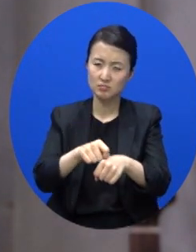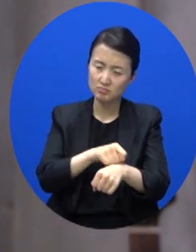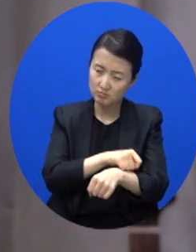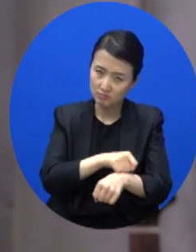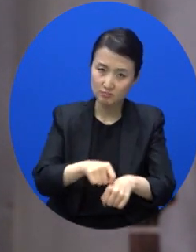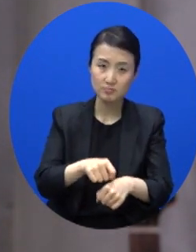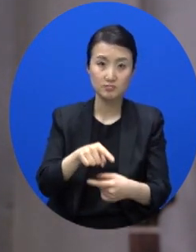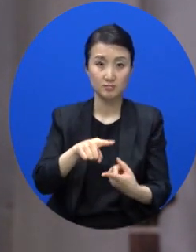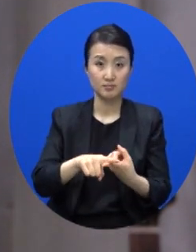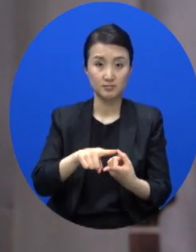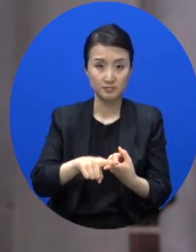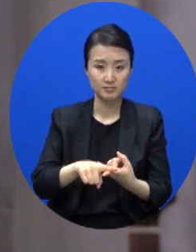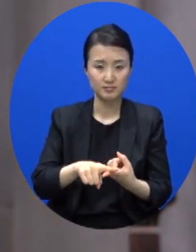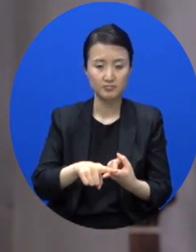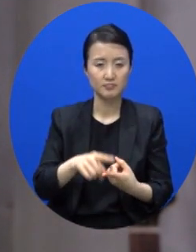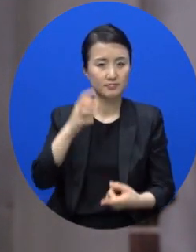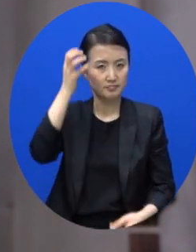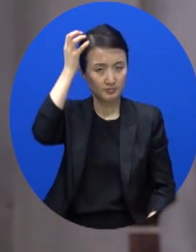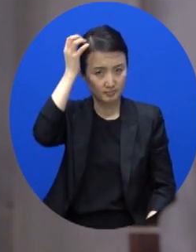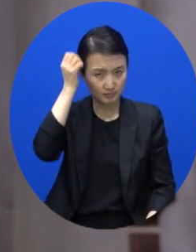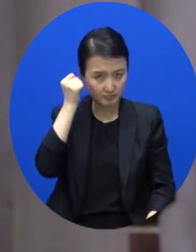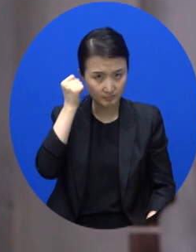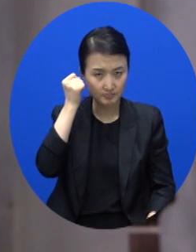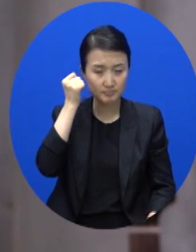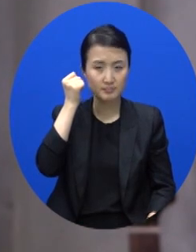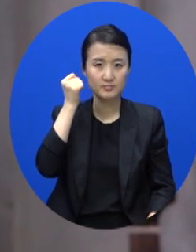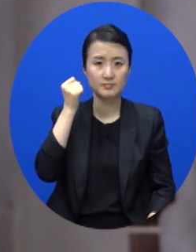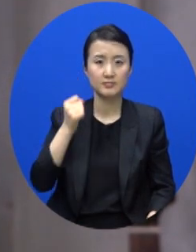특수성을 우리는 생각하면서